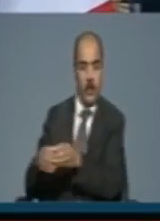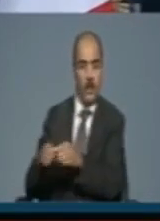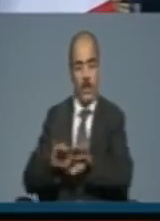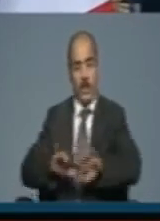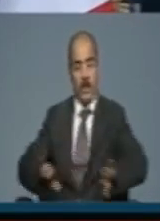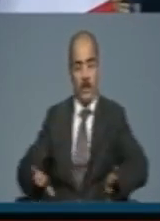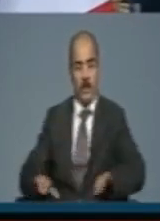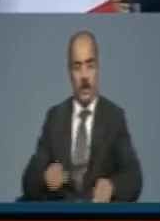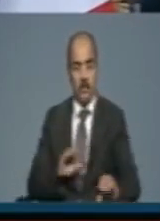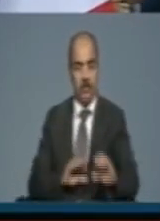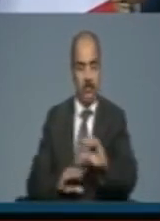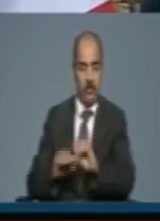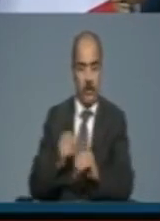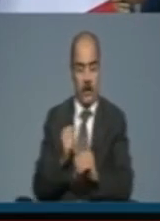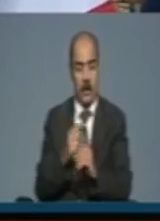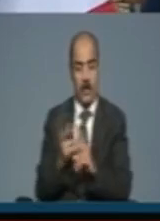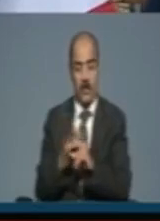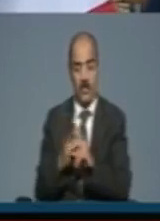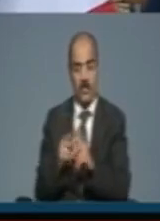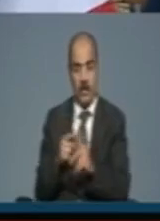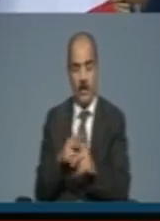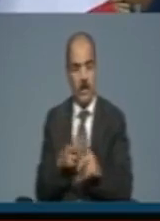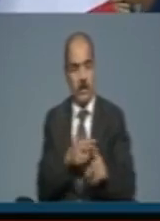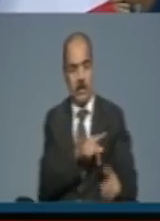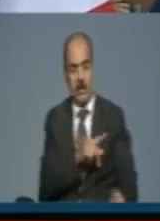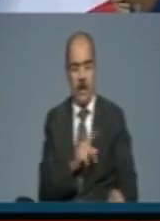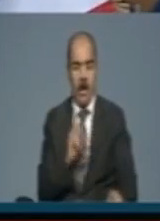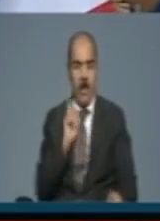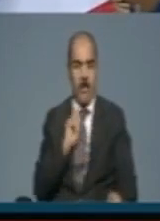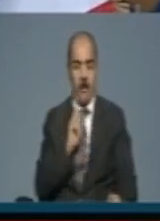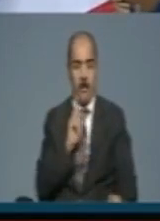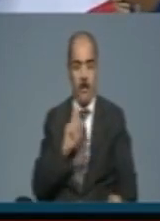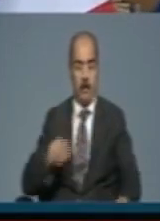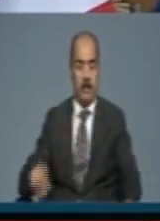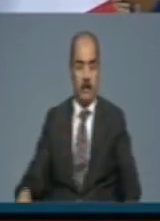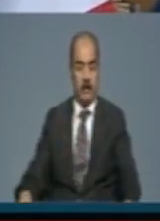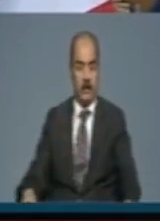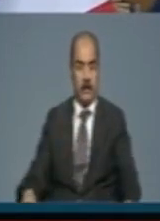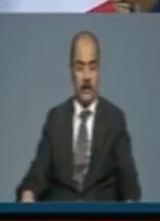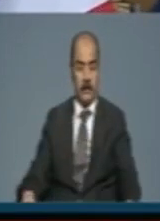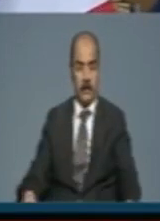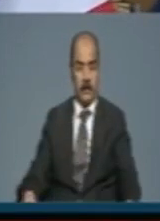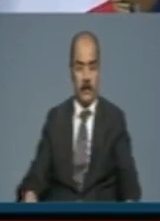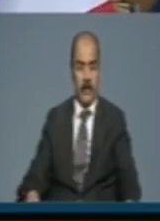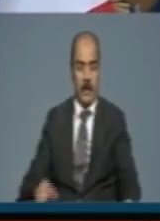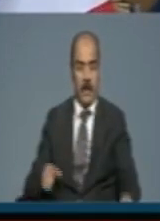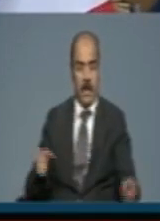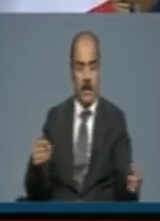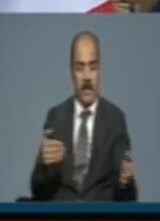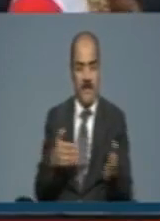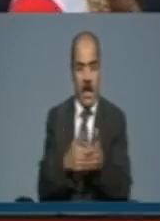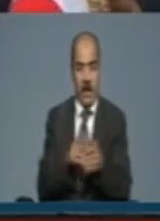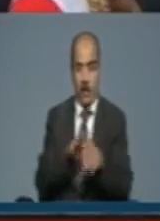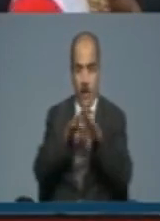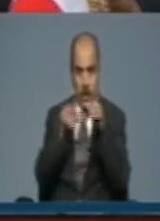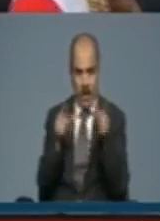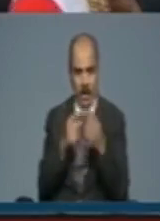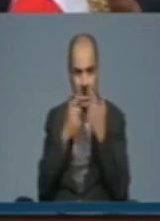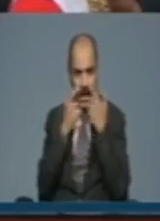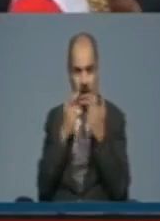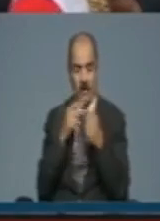سياسية ضد الشعب المدني هذا هو النهاية التي يجب أن